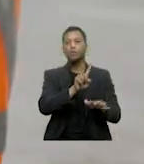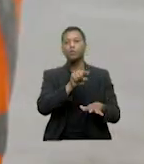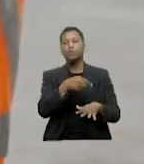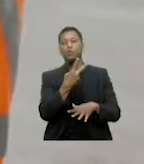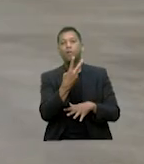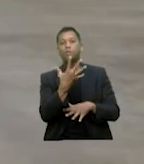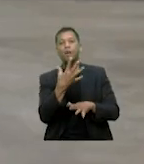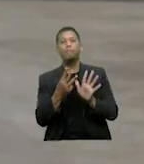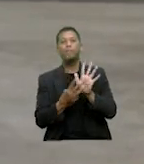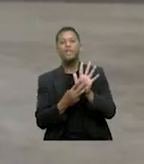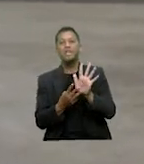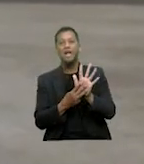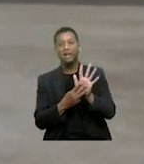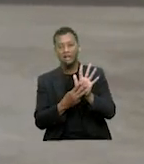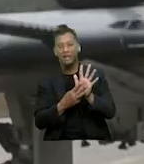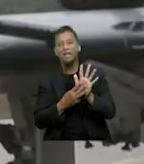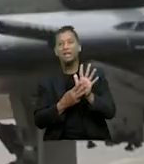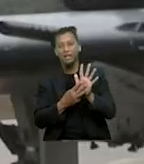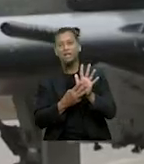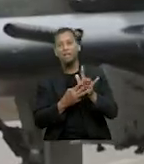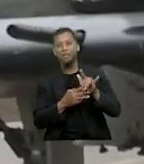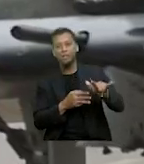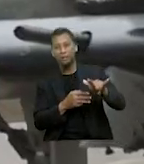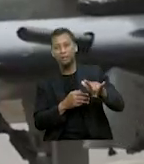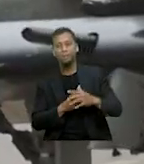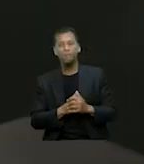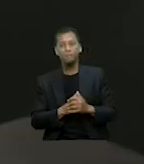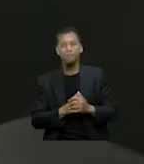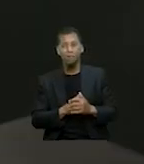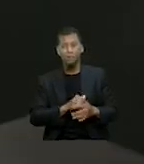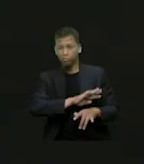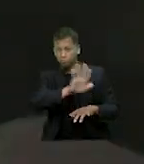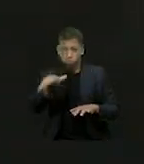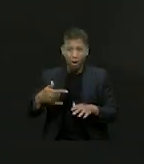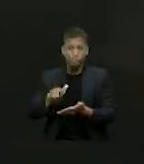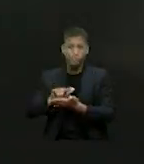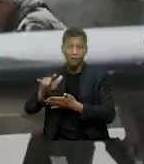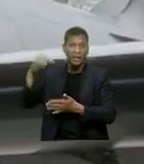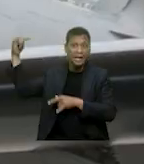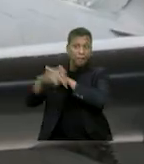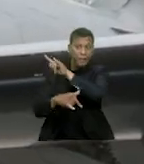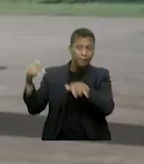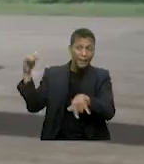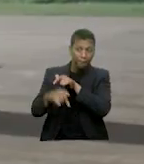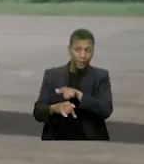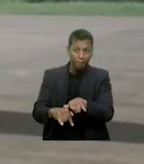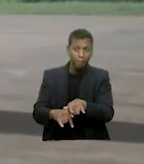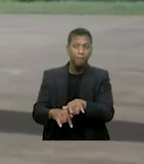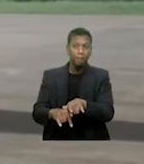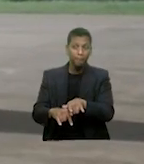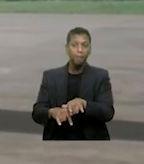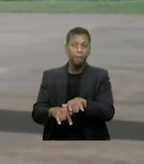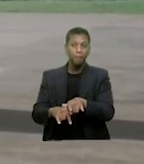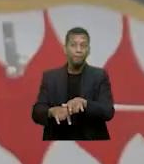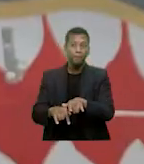Rp81,25 miliar per pesawat. Seluruh pesawat Super Tucano yang telah dikirim ditempatkan di Skuadron Udara 21 Lanut